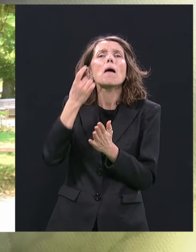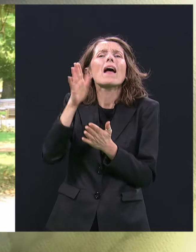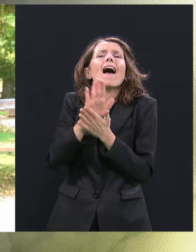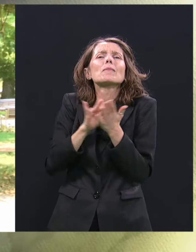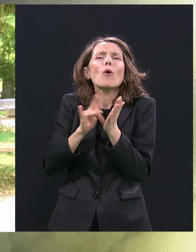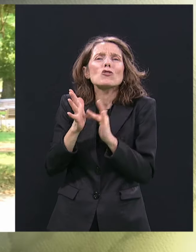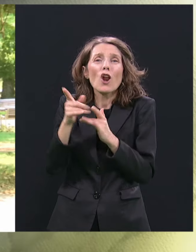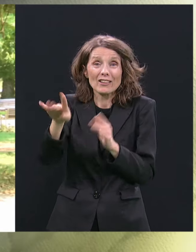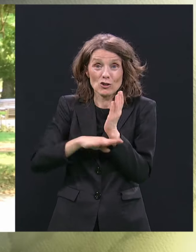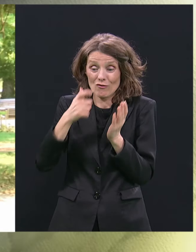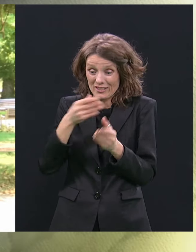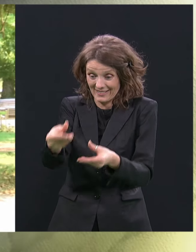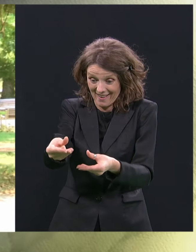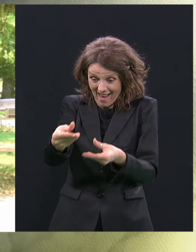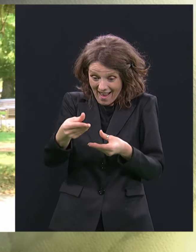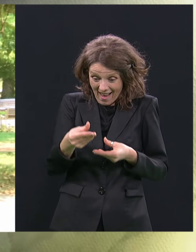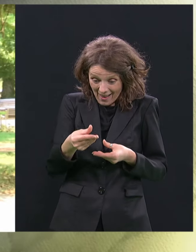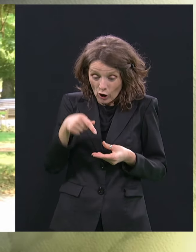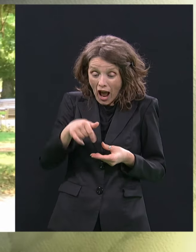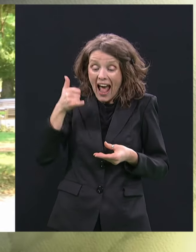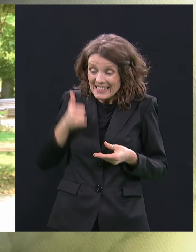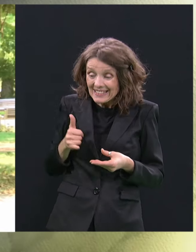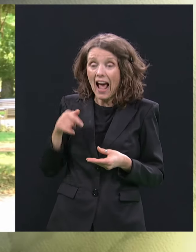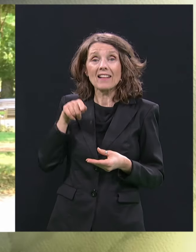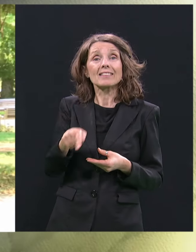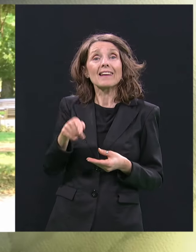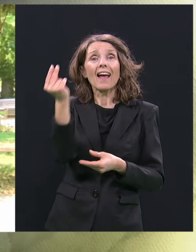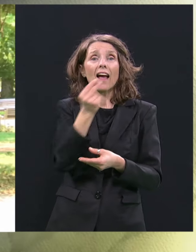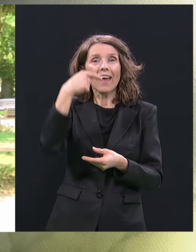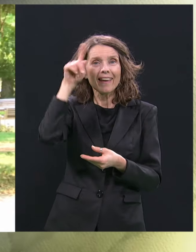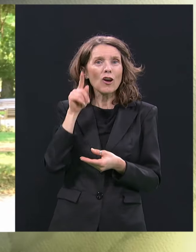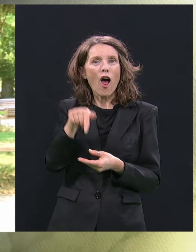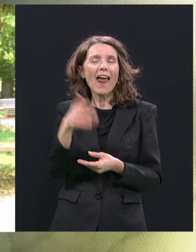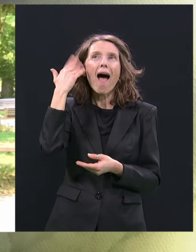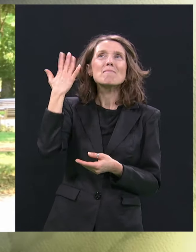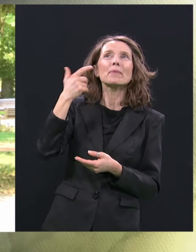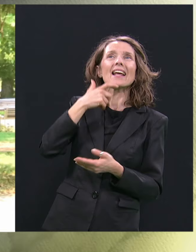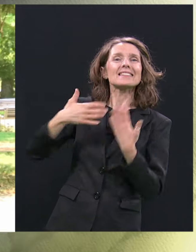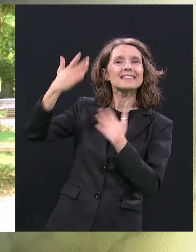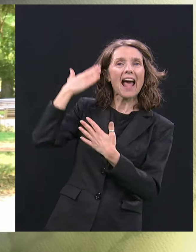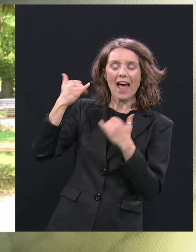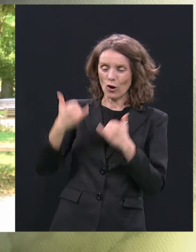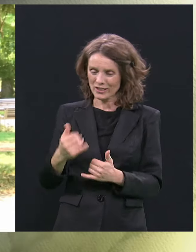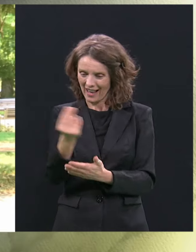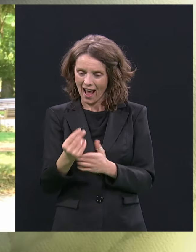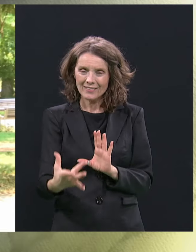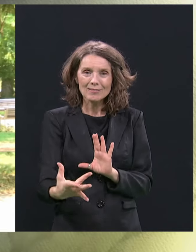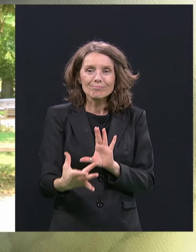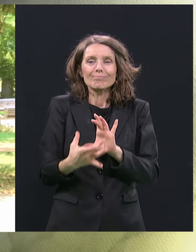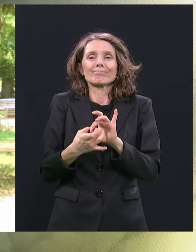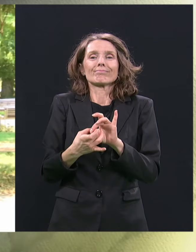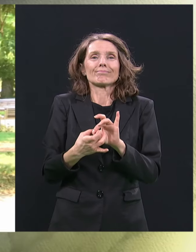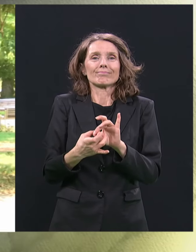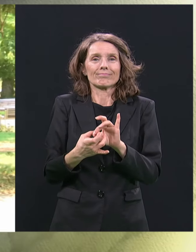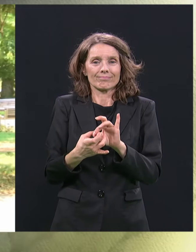današnji radovi ikona na takvom drvetu jesu spoj onog starog i modernog, da kažem, i odnosno spoj jednog